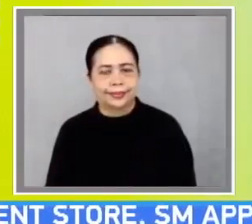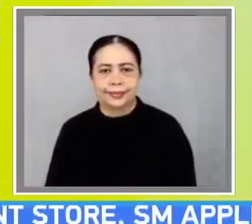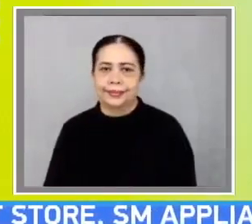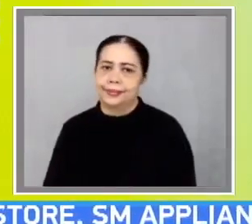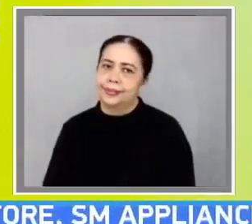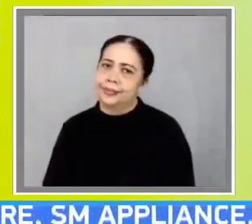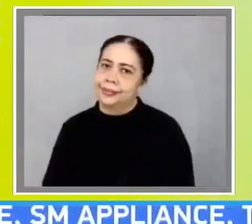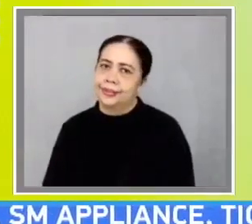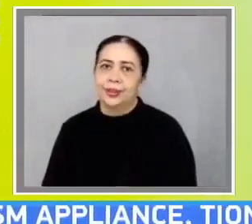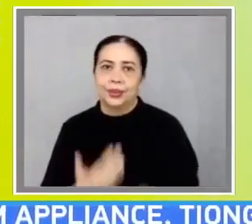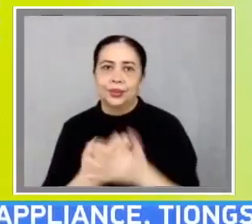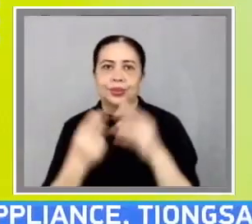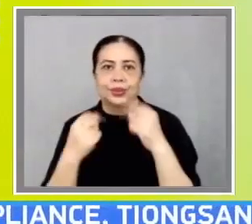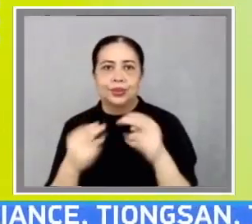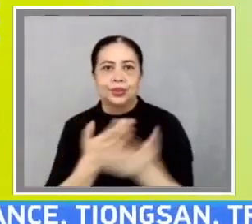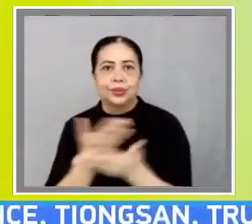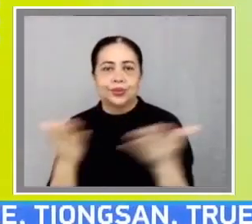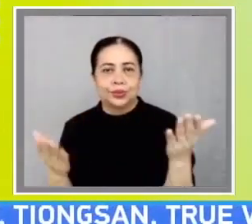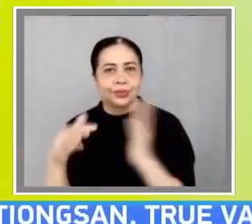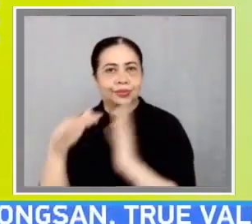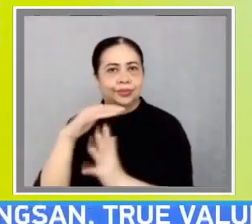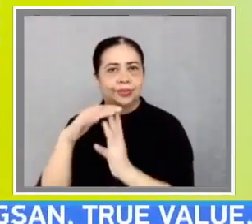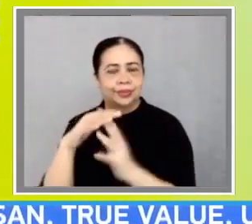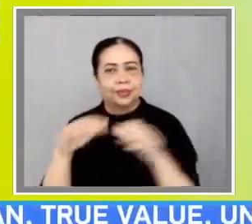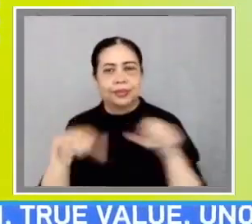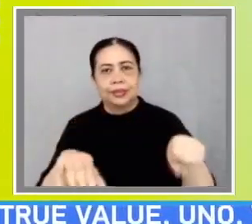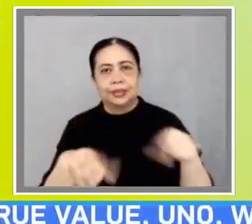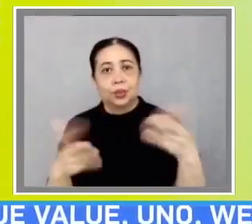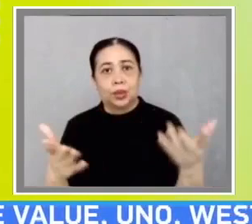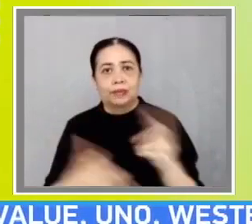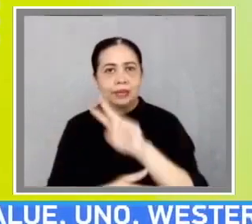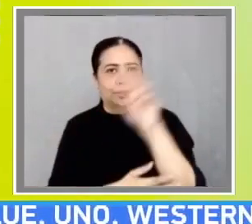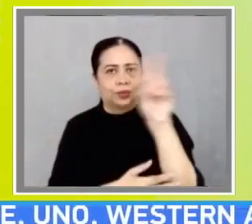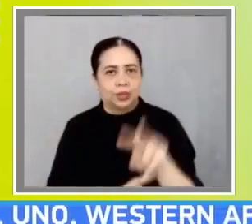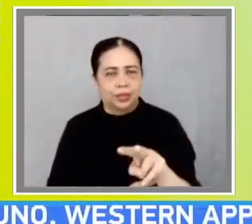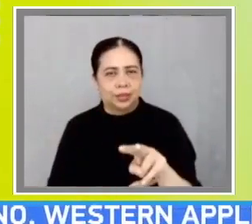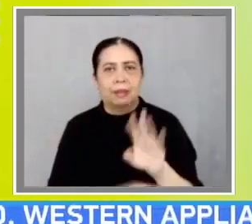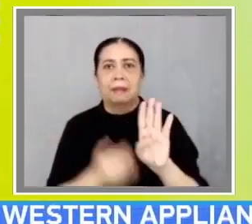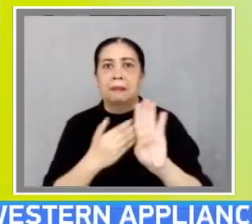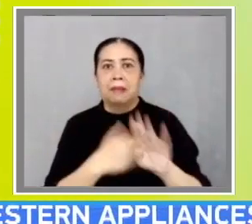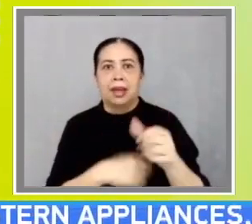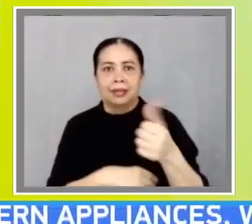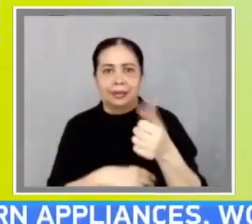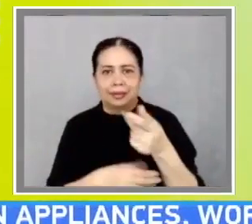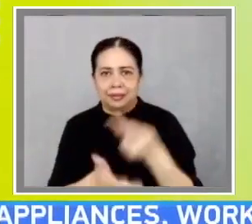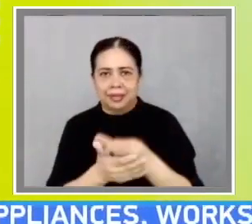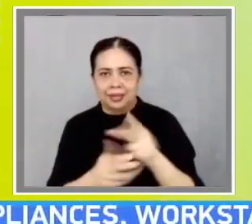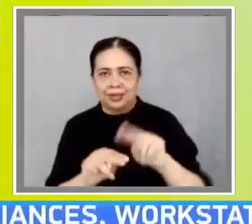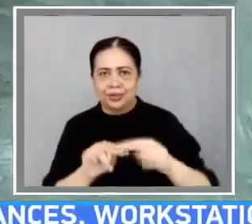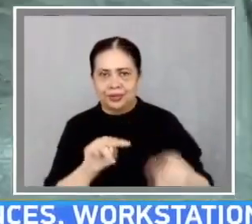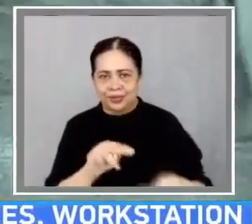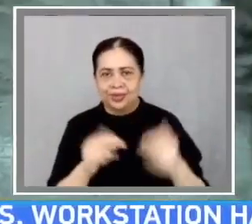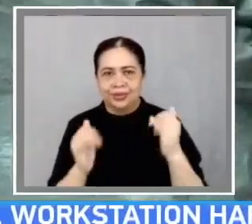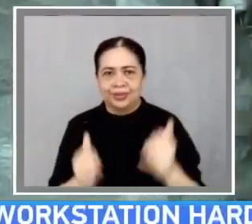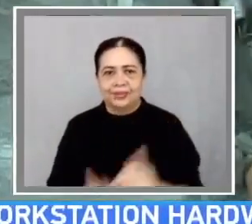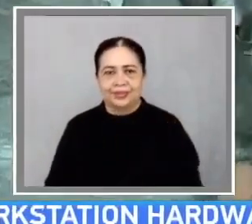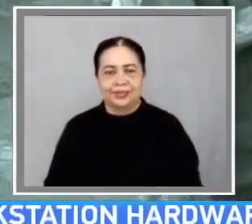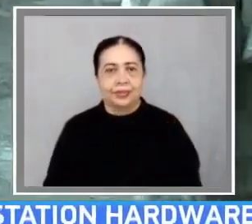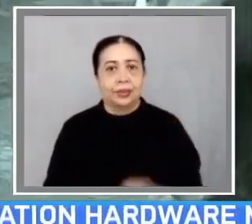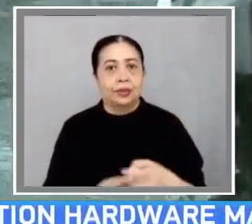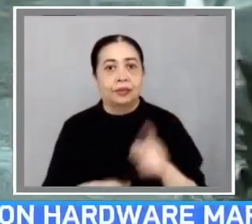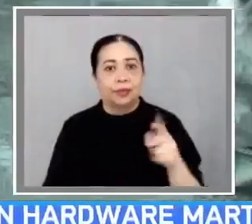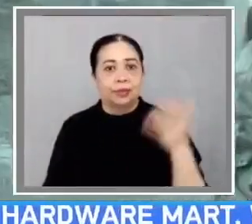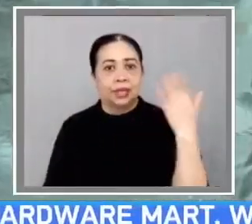Good news naman sa mga suki ng tricycle sa Valenzuela, balik 10 pesos ang minimum ng pamasahe roon. Mula po yan sa dating